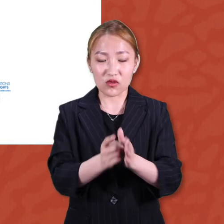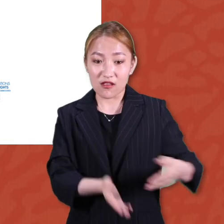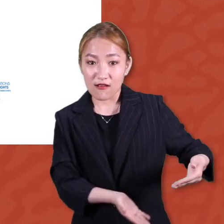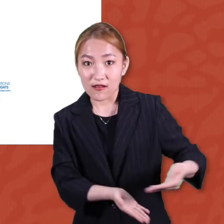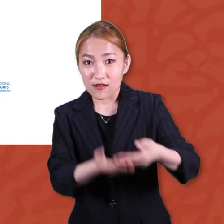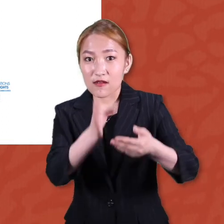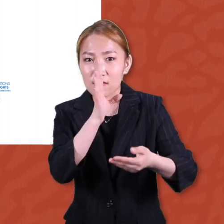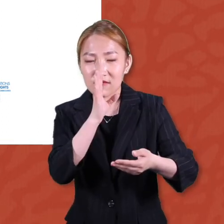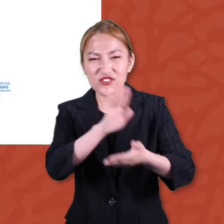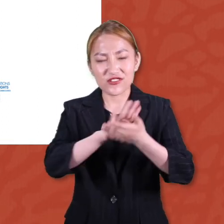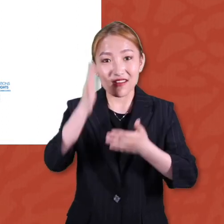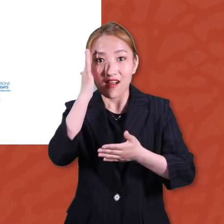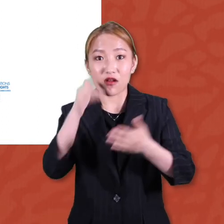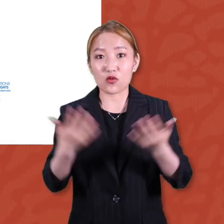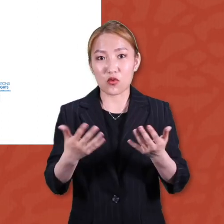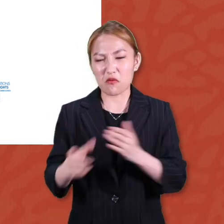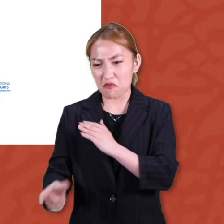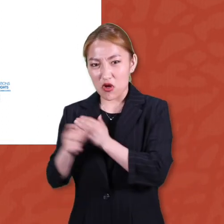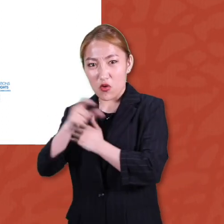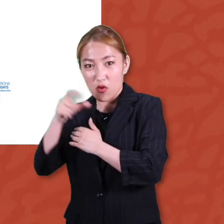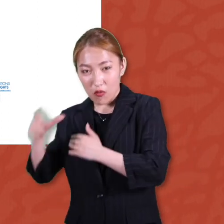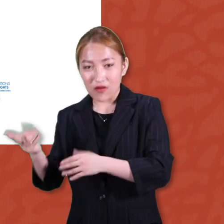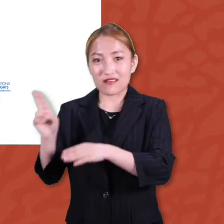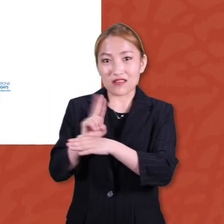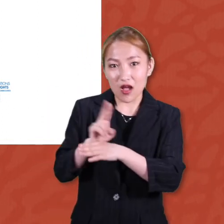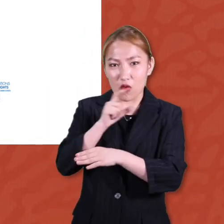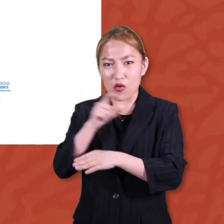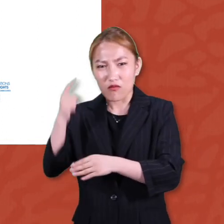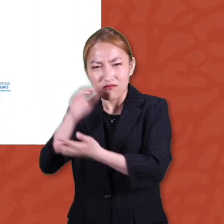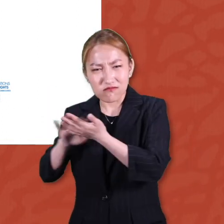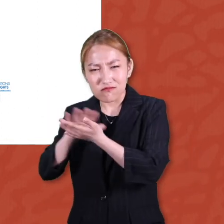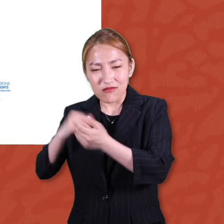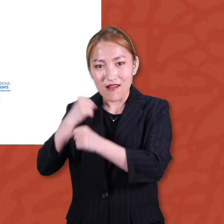Дэмжлэгийн шинэлэг томьёог мэрэгжилтнүүд дадлагчдад боловсруулсан.